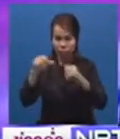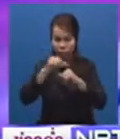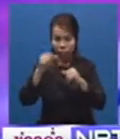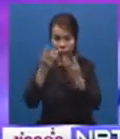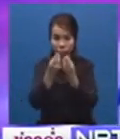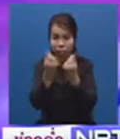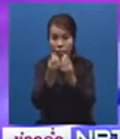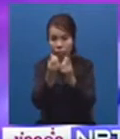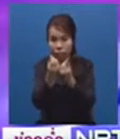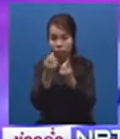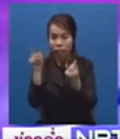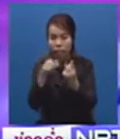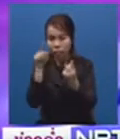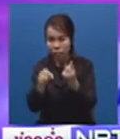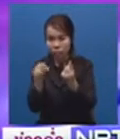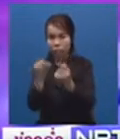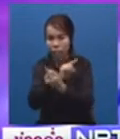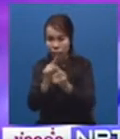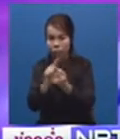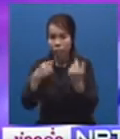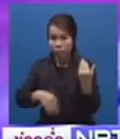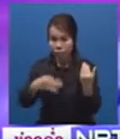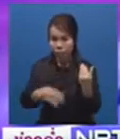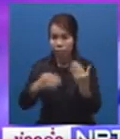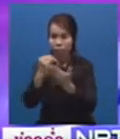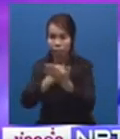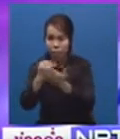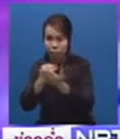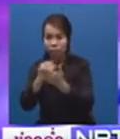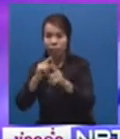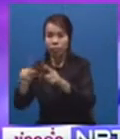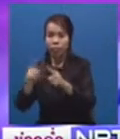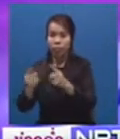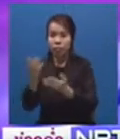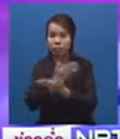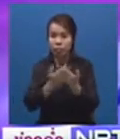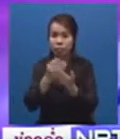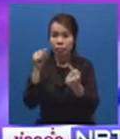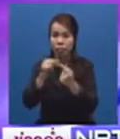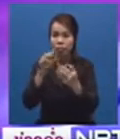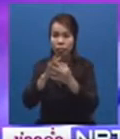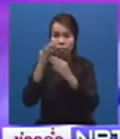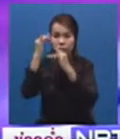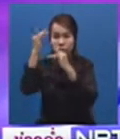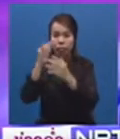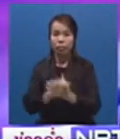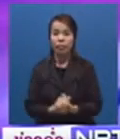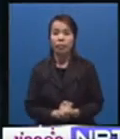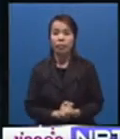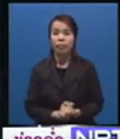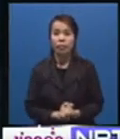นะครับส่วนวิชาสารสนสังคมเช่นดนตรีศิลปะให้โรงเรียนแต่ละพื้นที่ทดสอบเองเพื่อหวังจะลดความเหลื่อมล้ำ